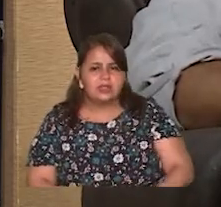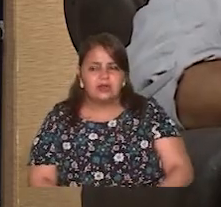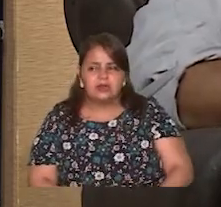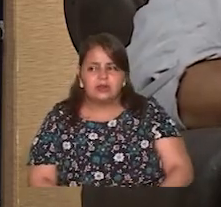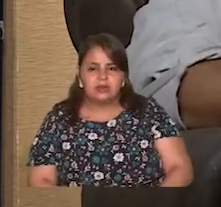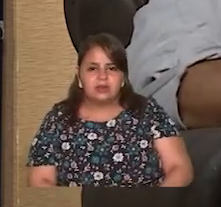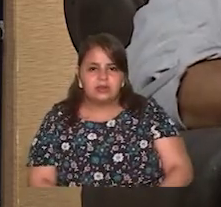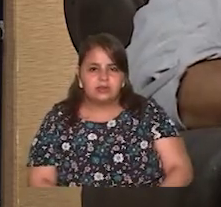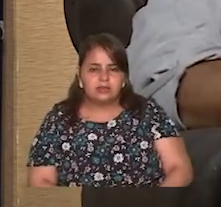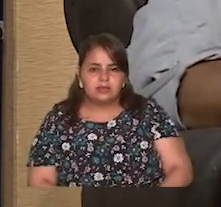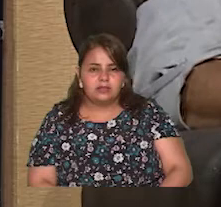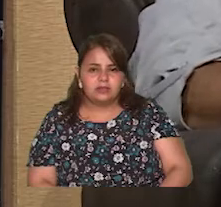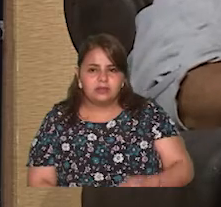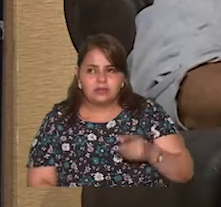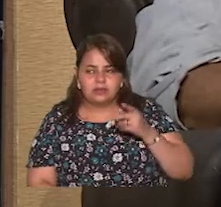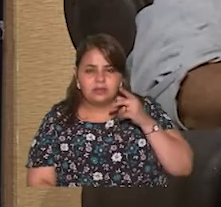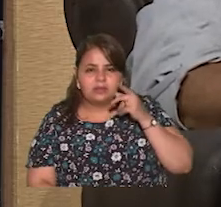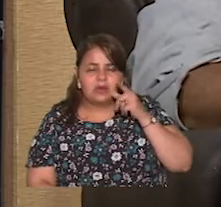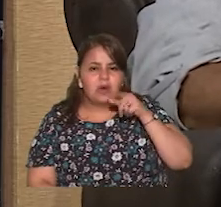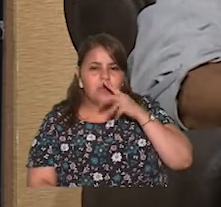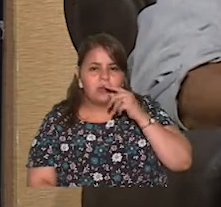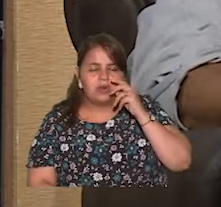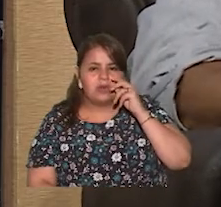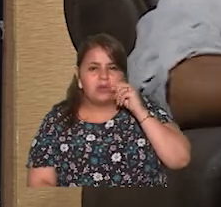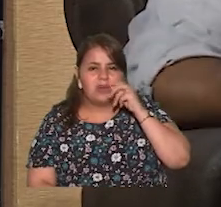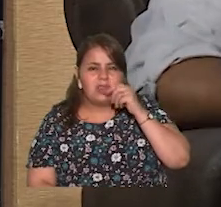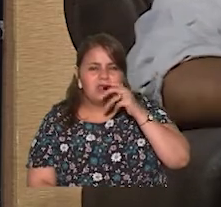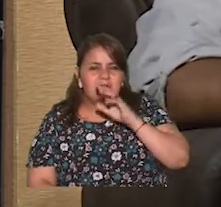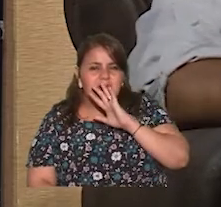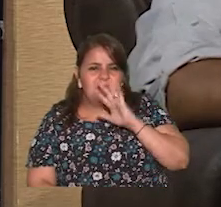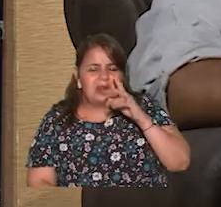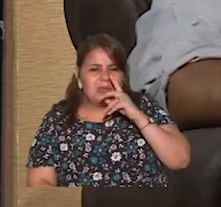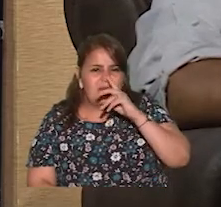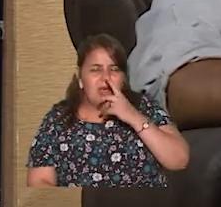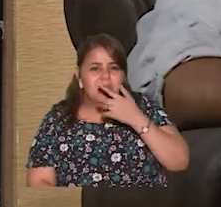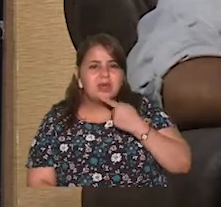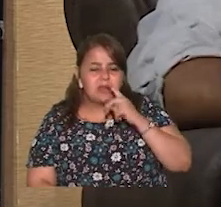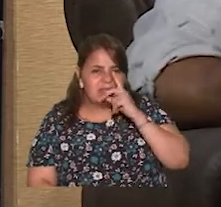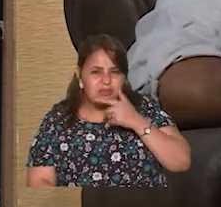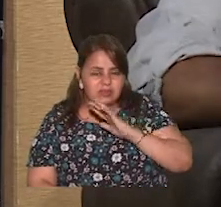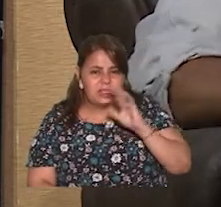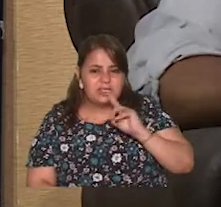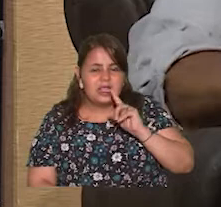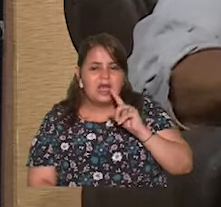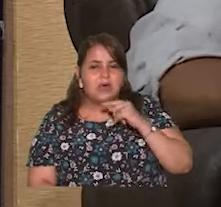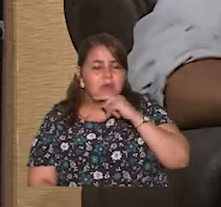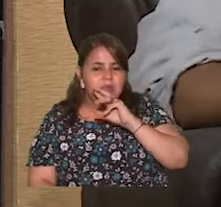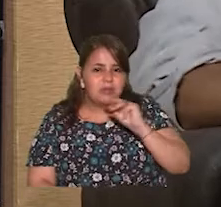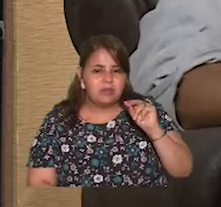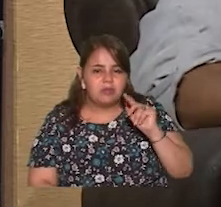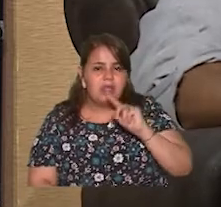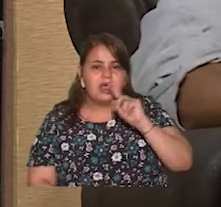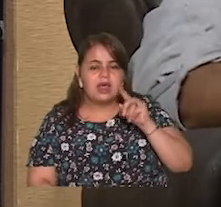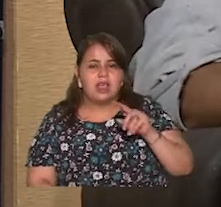انه لا الراجل ما ينفعش يبقى اناني. طب الست يعني انت ممكن تبقى انانيه؟ لا. طيب ما هي